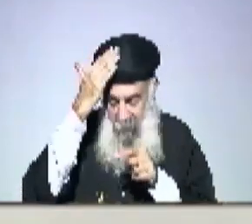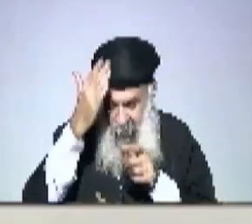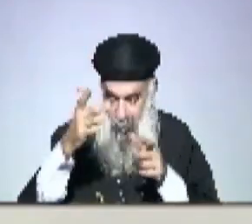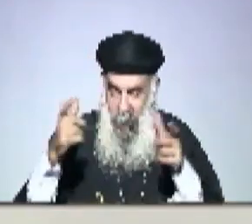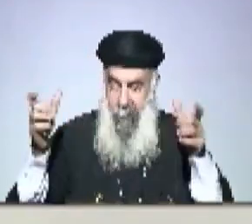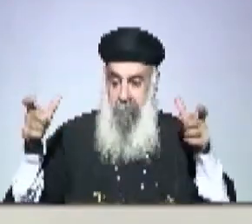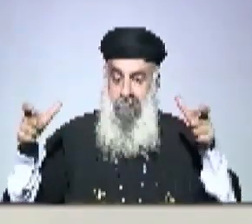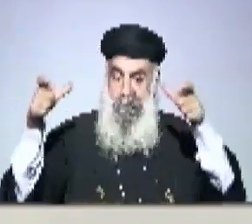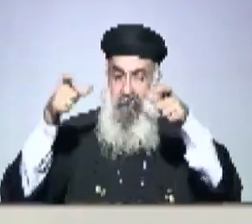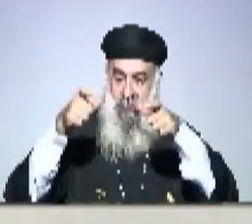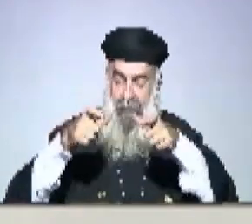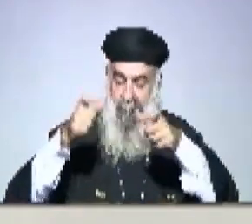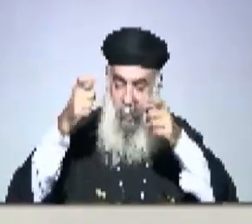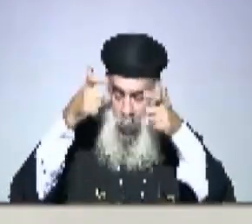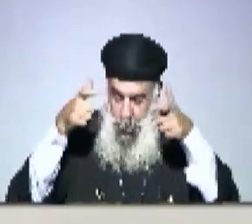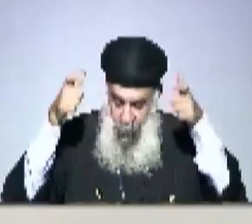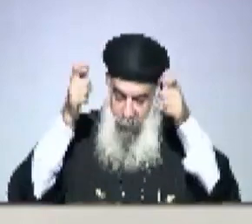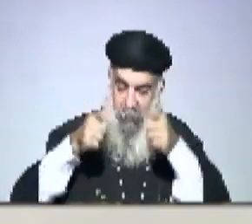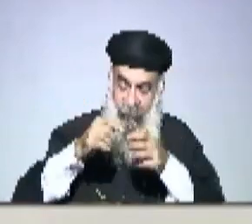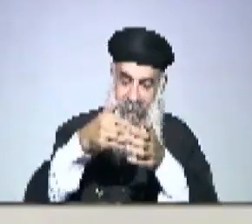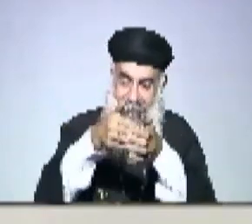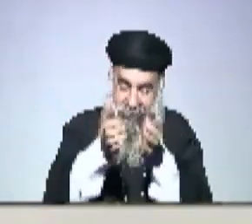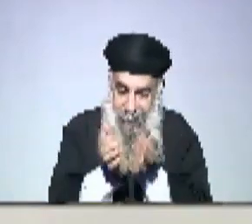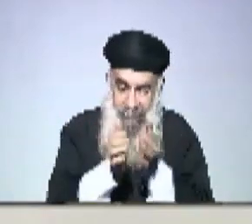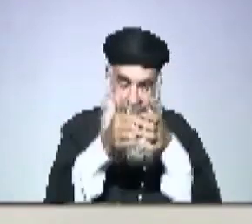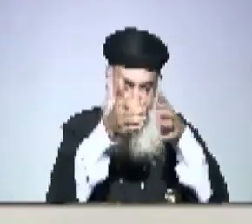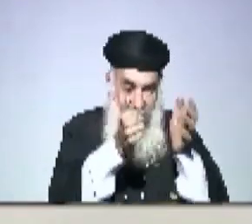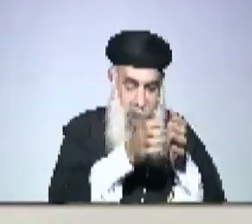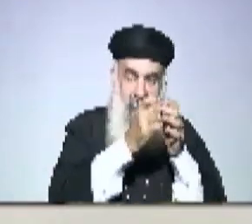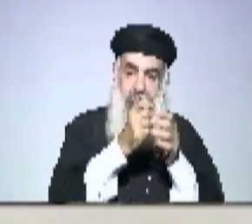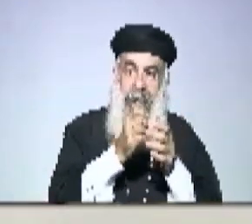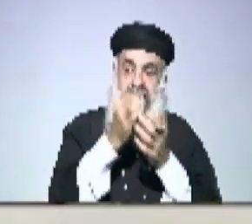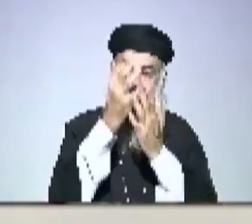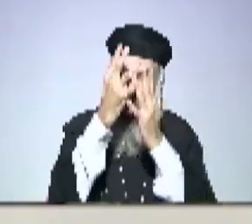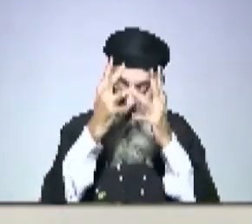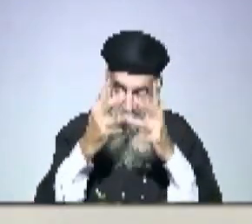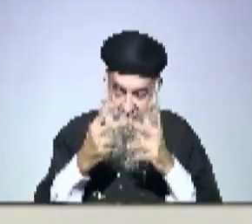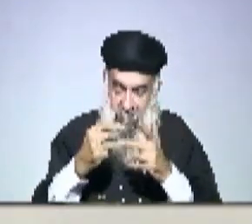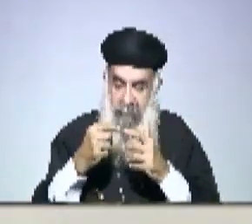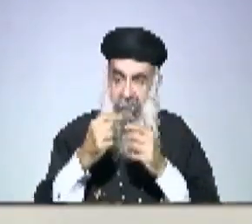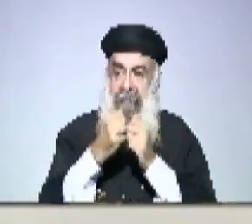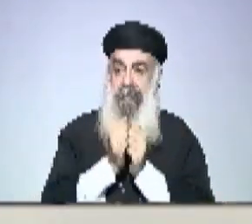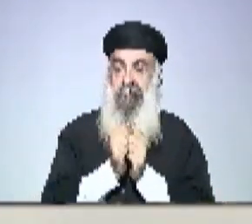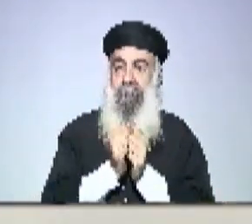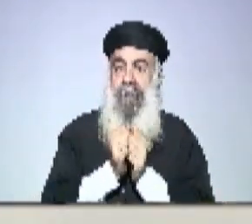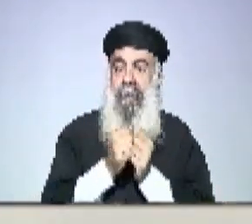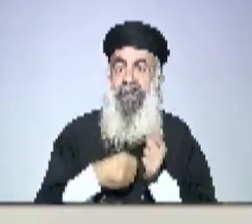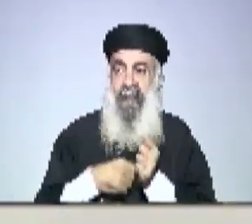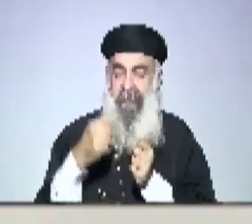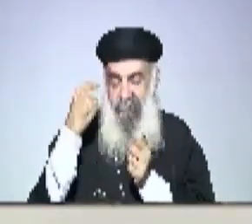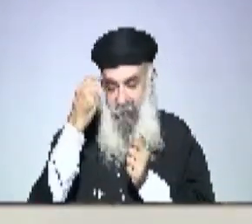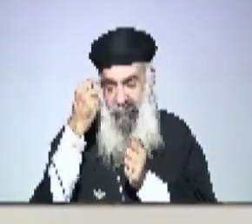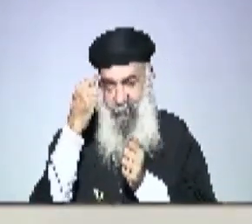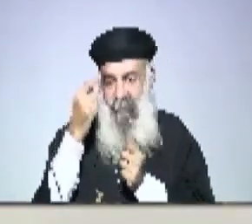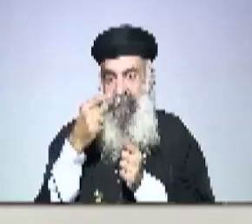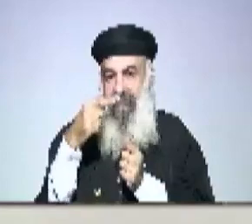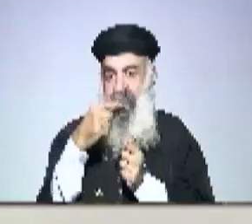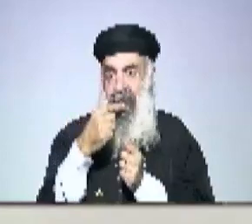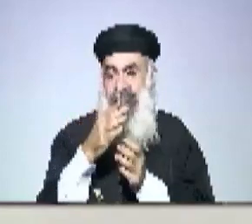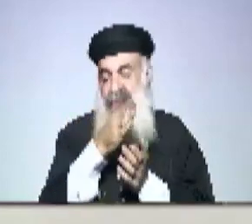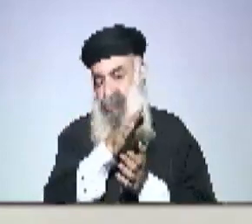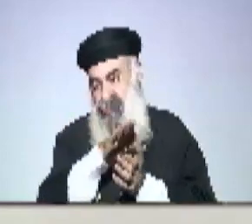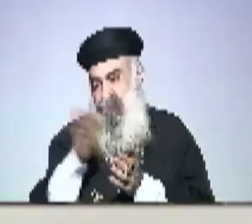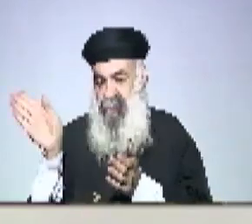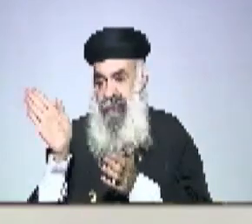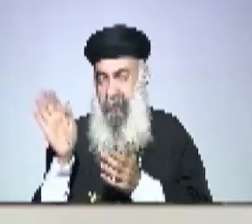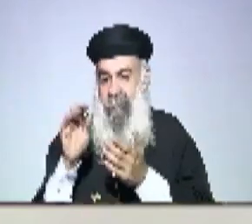المقدس وفي لجان في المجمع المقدس لجنه طقوس يعني انا لو لي راي مثلا ان نلغي المزامير